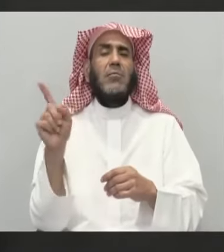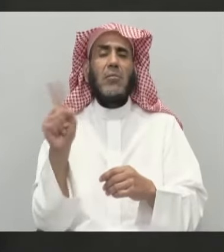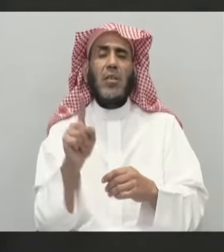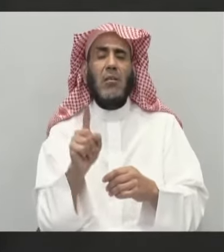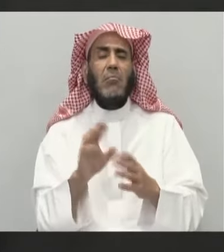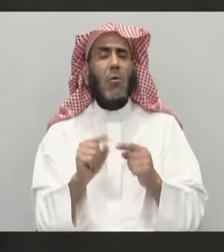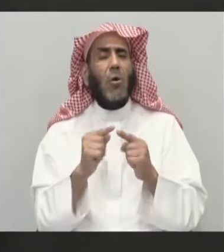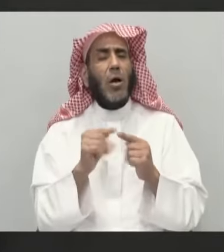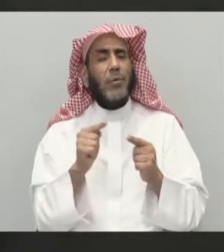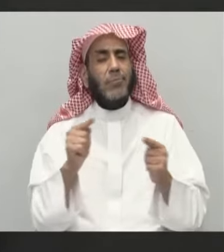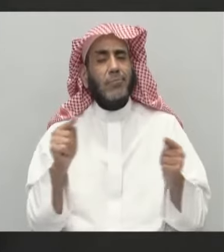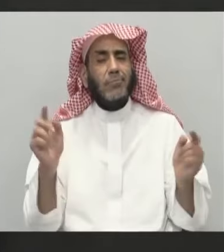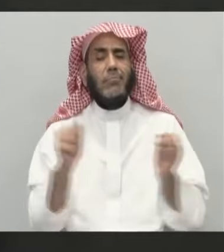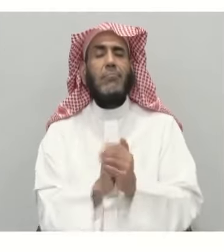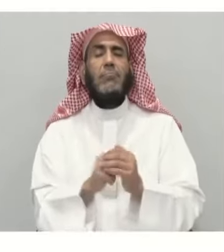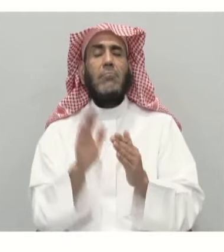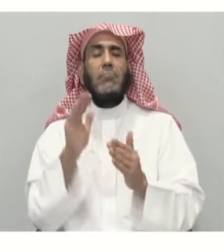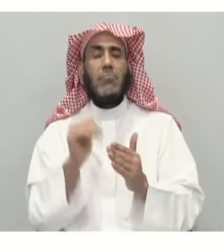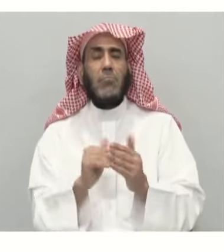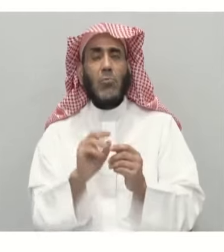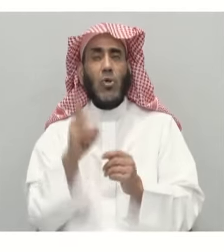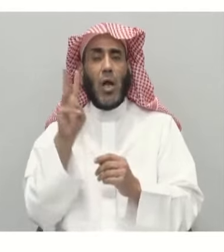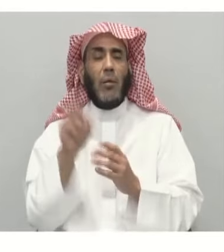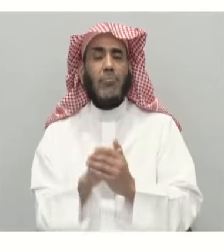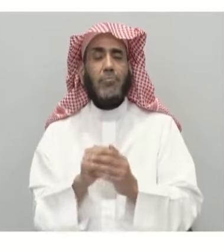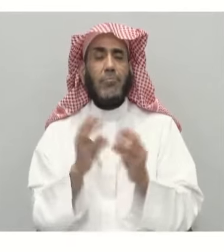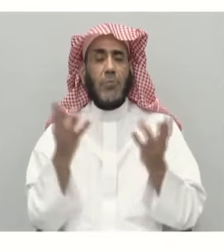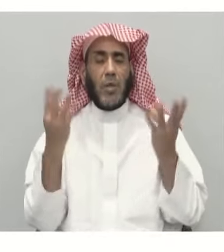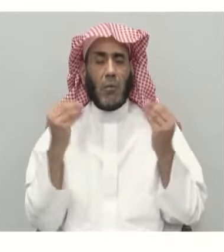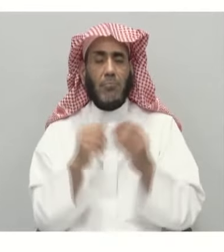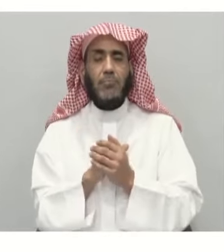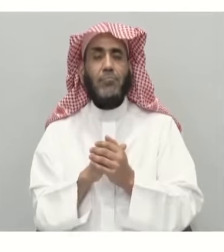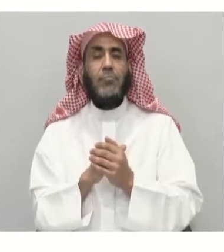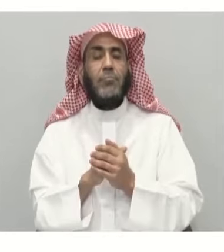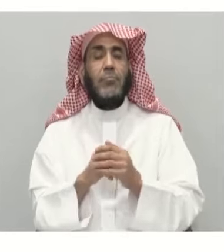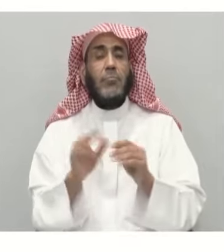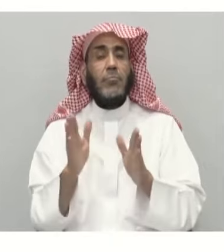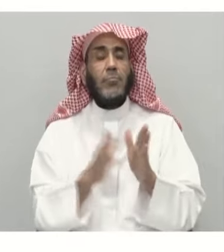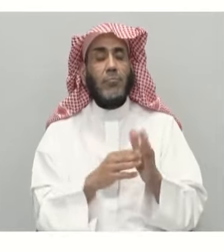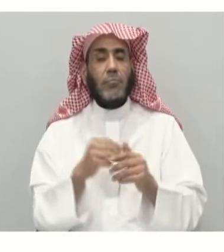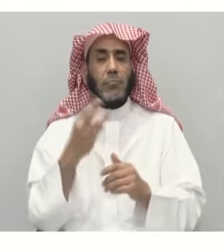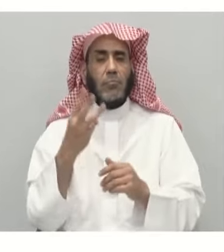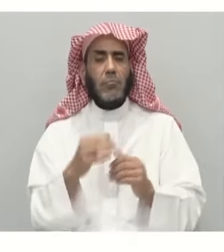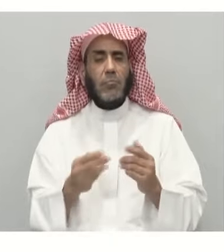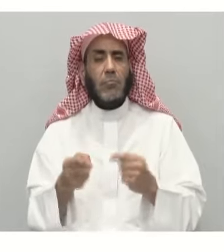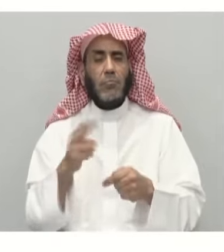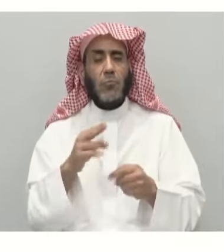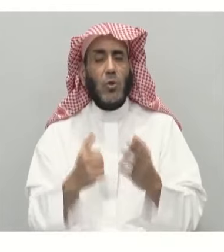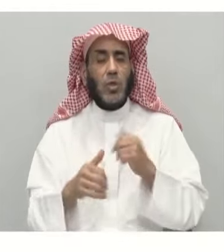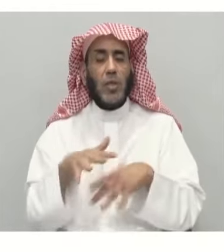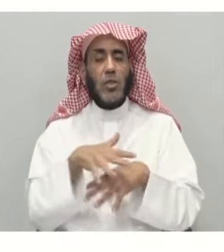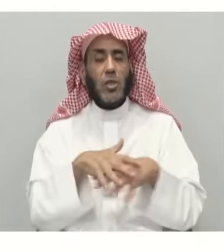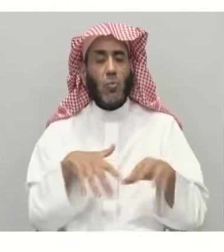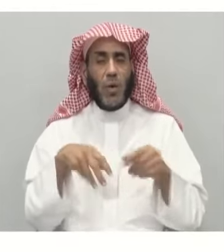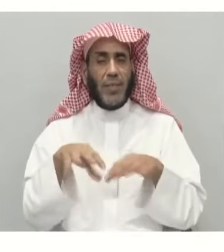من المعايير ايضا التي ستاتي هنا ان شاء الله ونتعلمها الفقره الثالثه عندنا يقول عد الى جدول